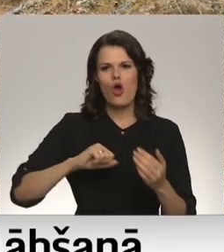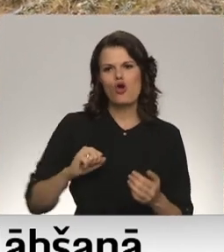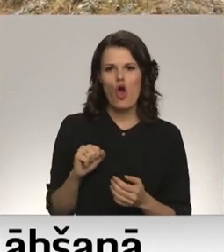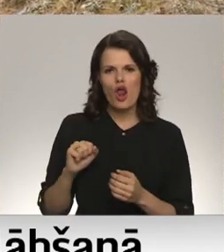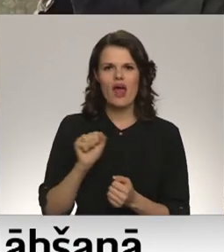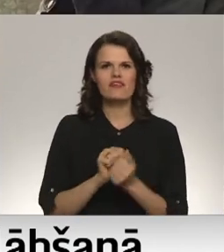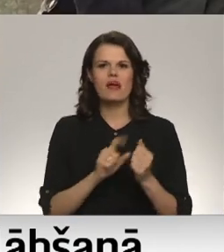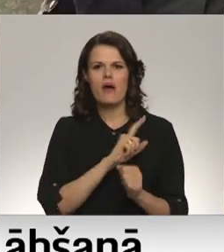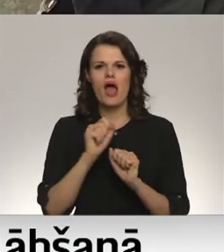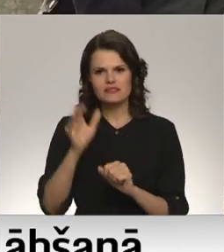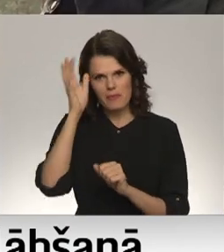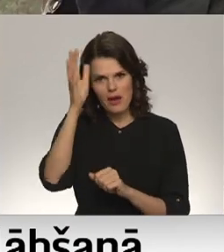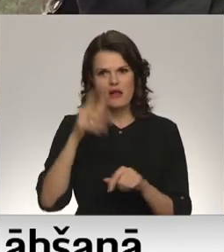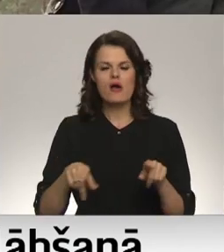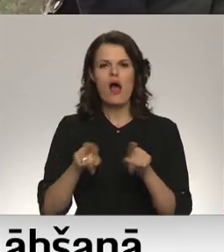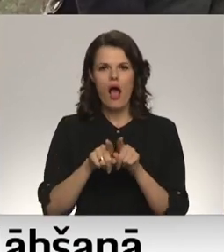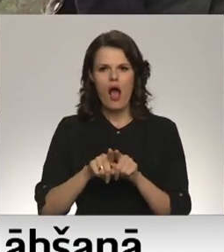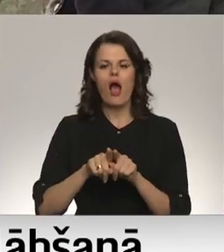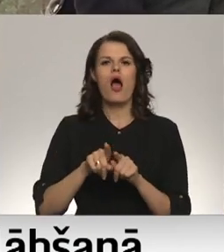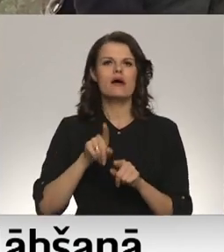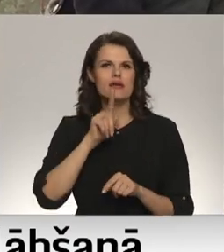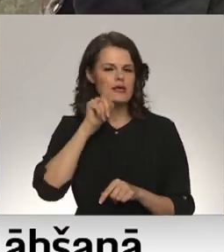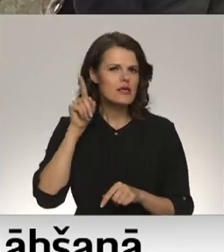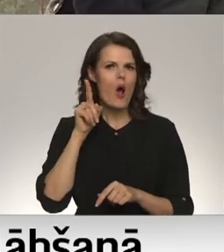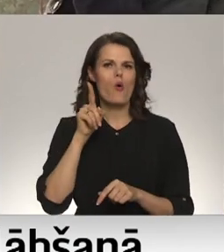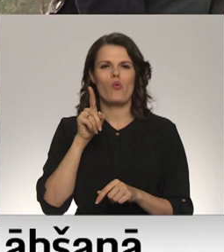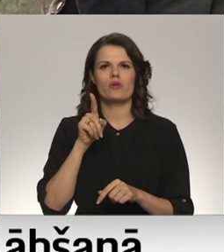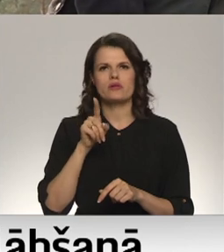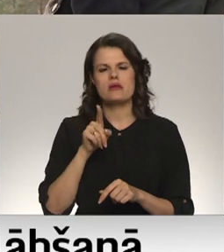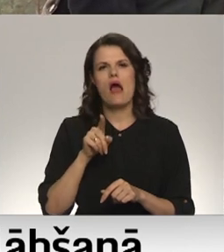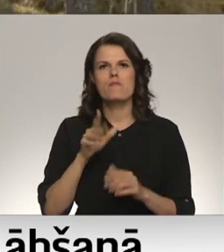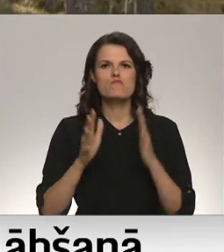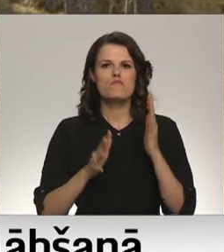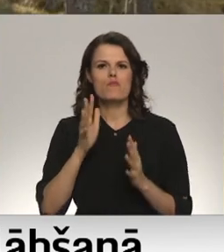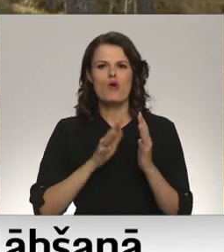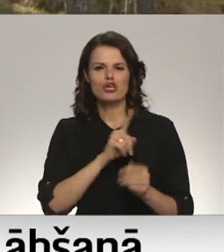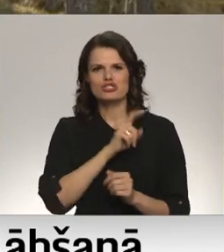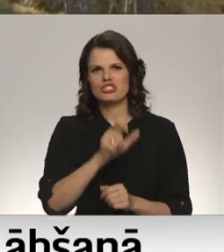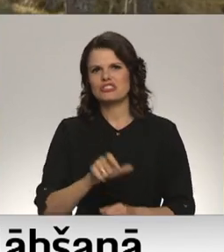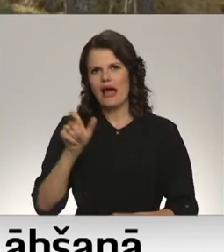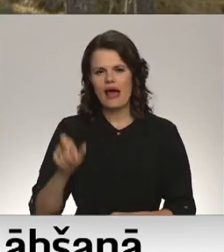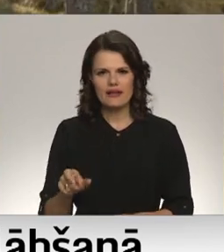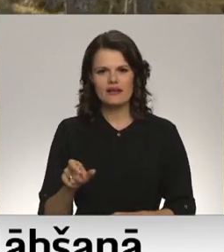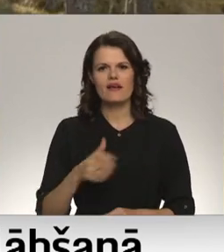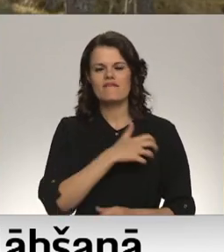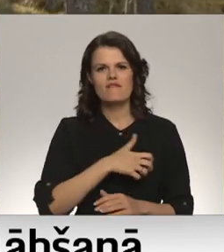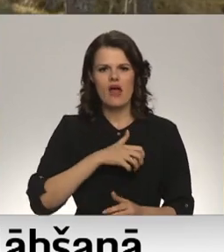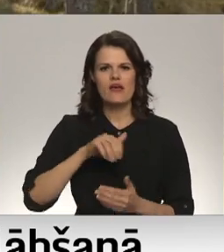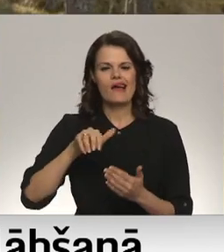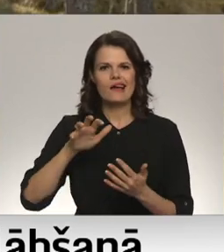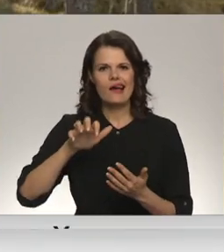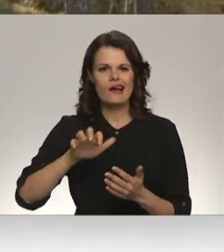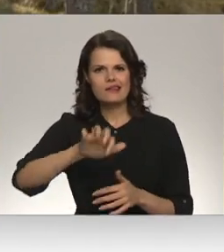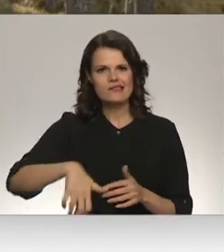dabas aizsardzības pārvaldē, bet arī jaunie reindžeri. Tad vēl jārok no malām grants ārā un